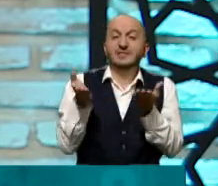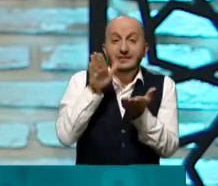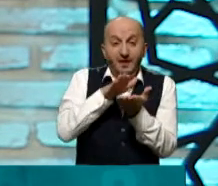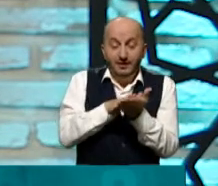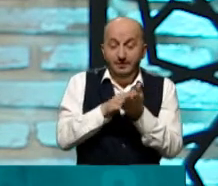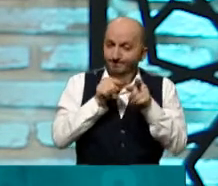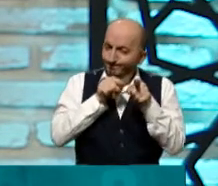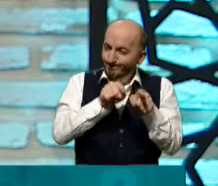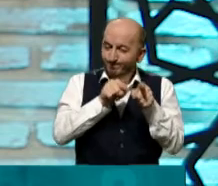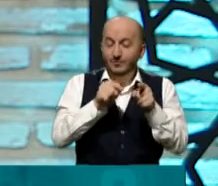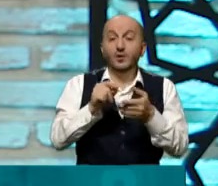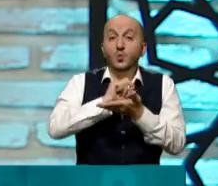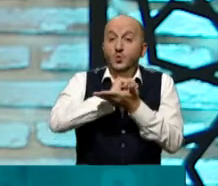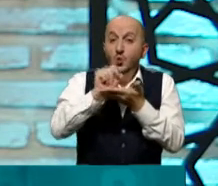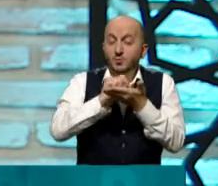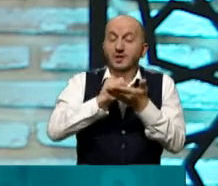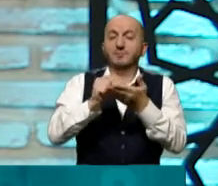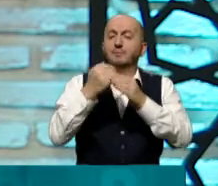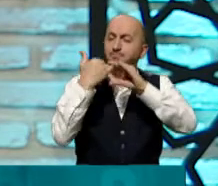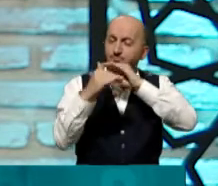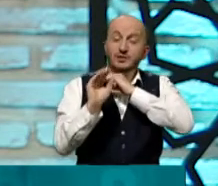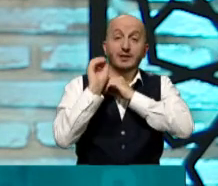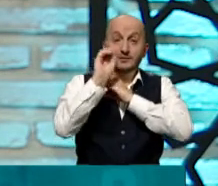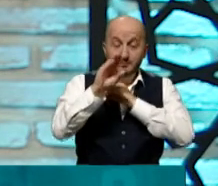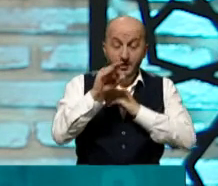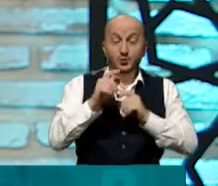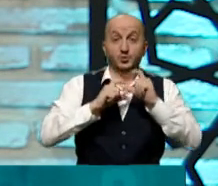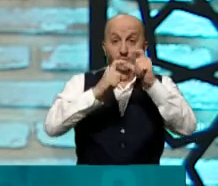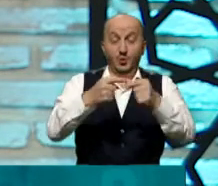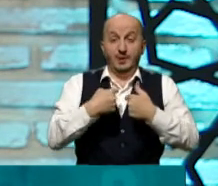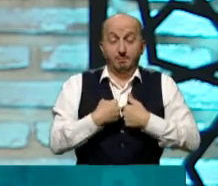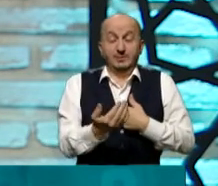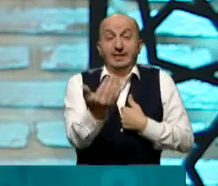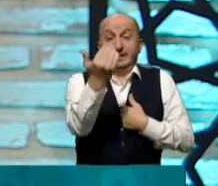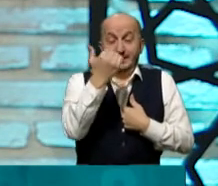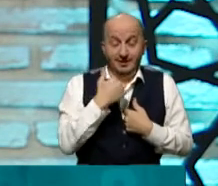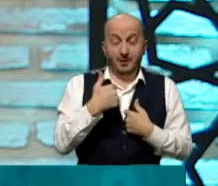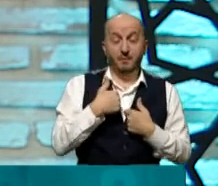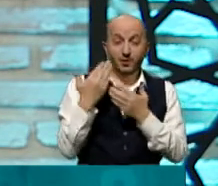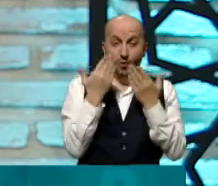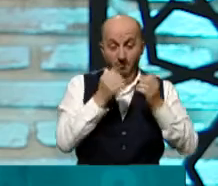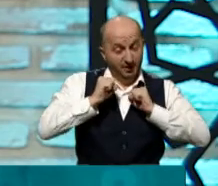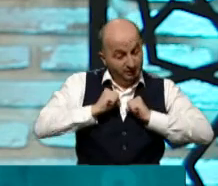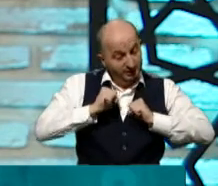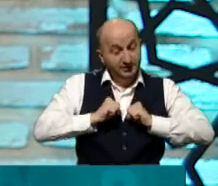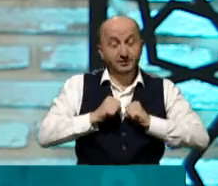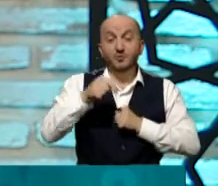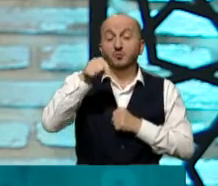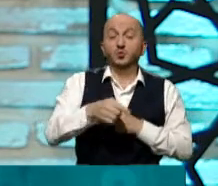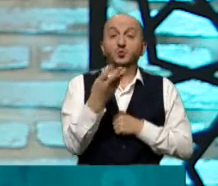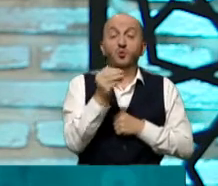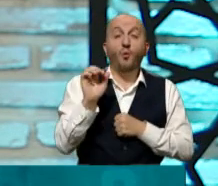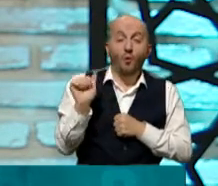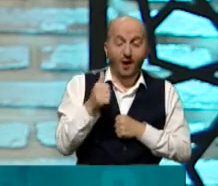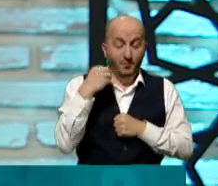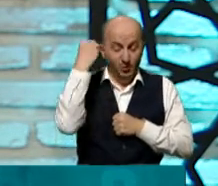yorum yazmak veya mesaj atmak suretiyle sorularınız bize ulaşacak inşallah. Ben denizde okuma gayretinde olacağım. Bugün çok değerli hocam, Din